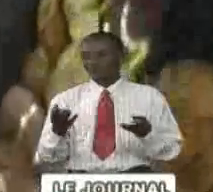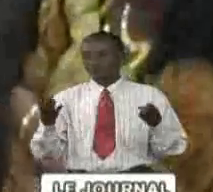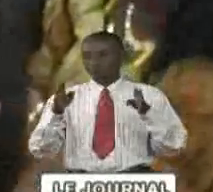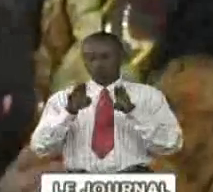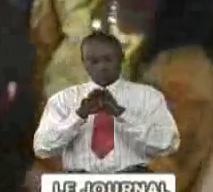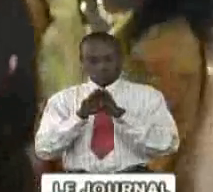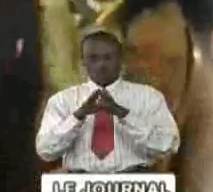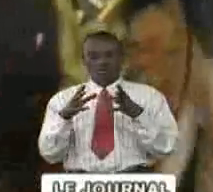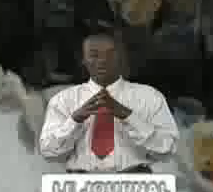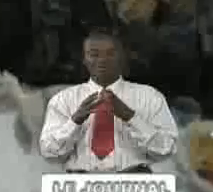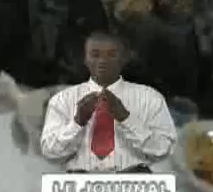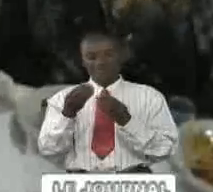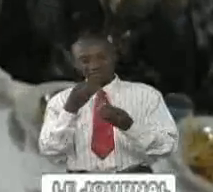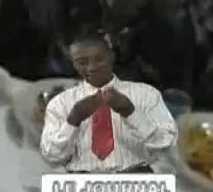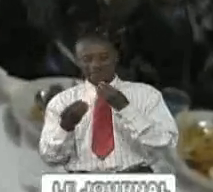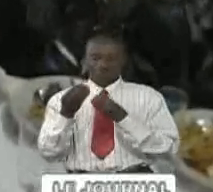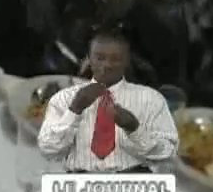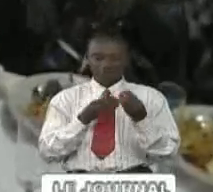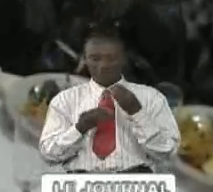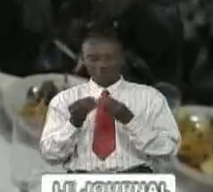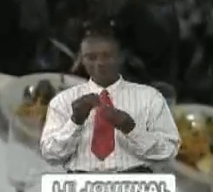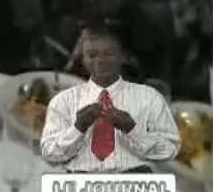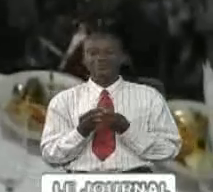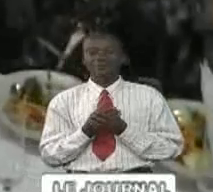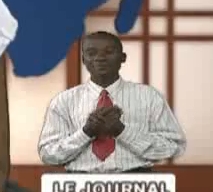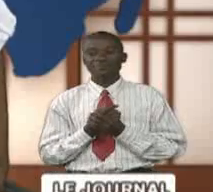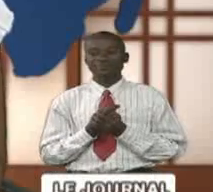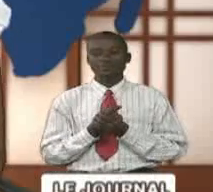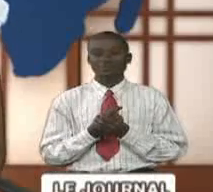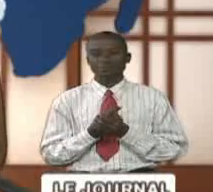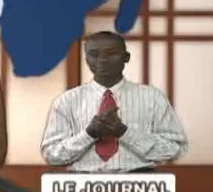par un repas de cœur que Choms a offert à ses hôtes.